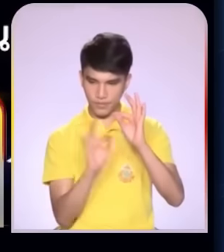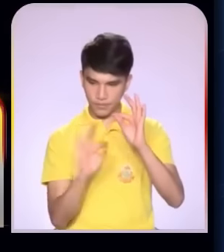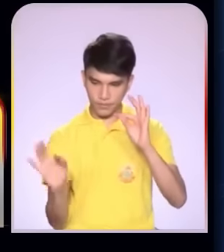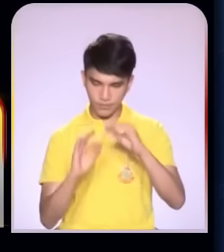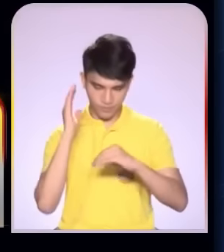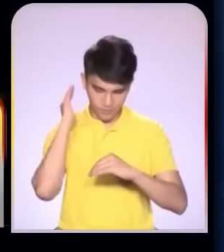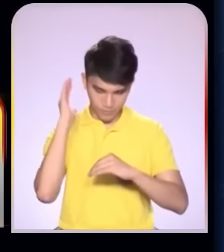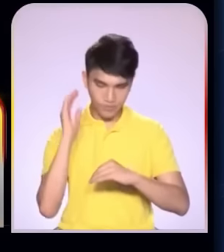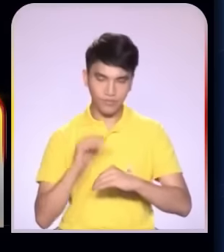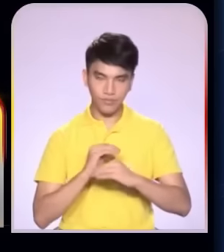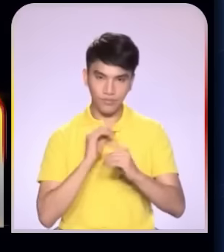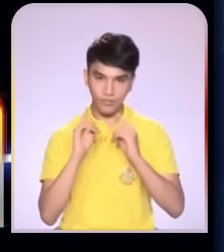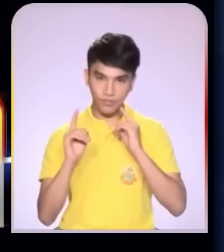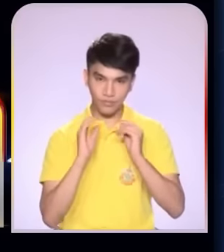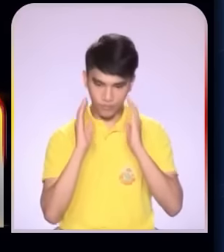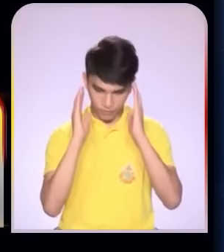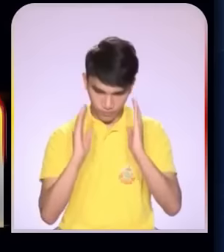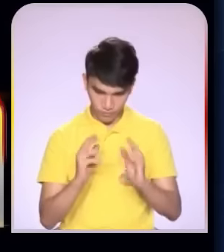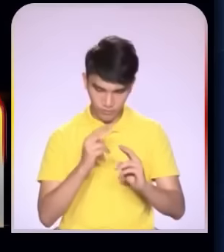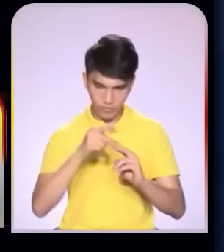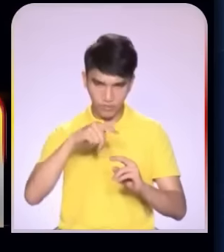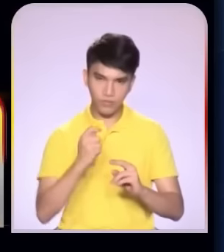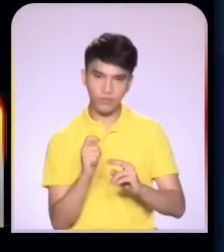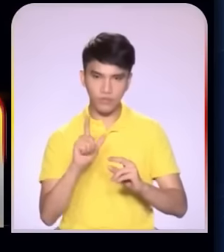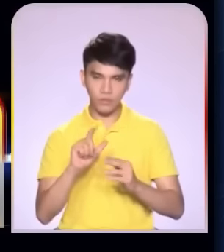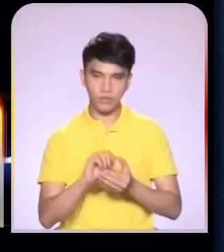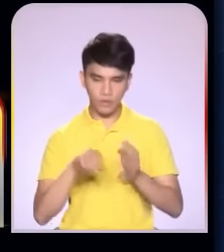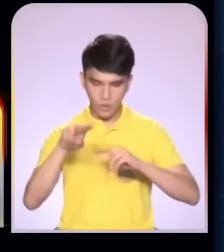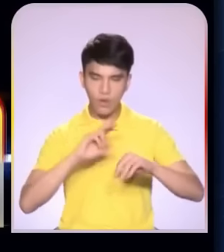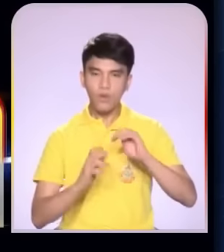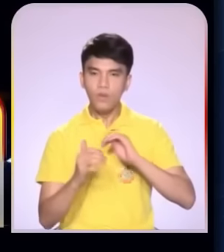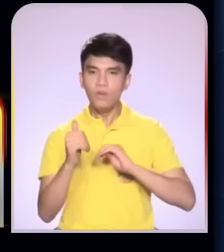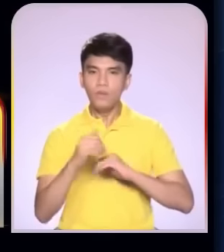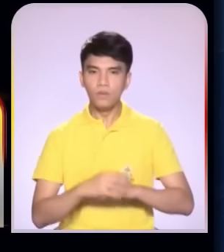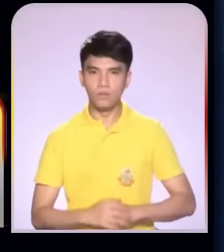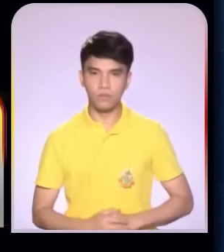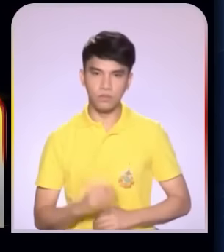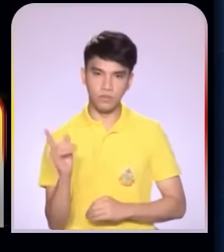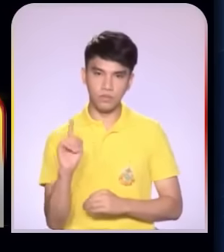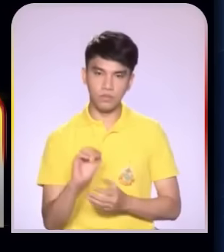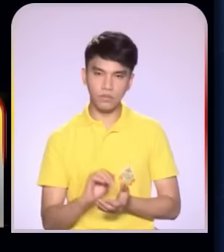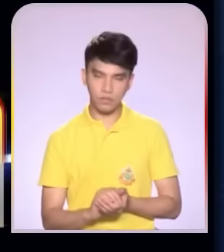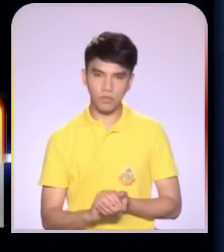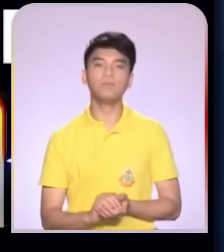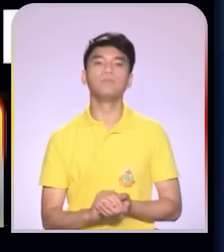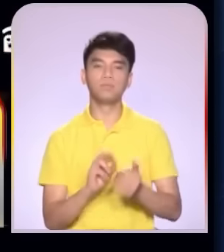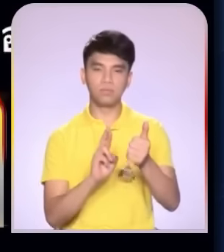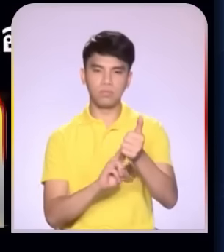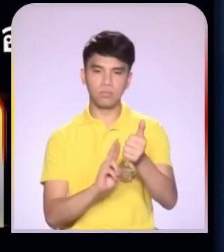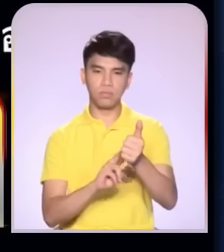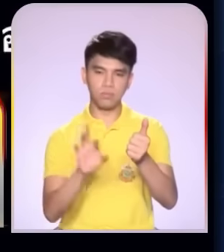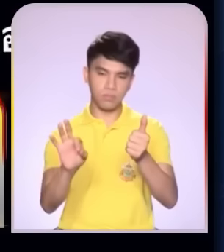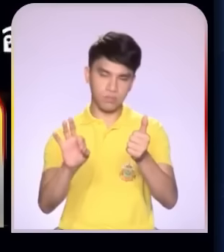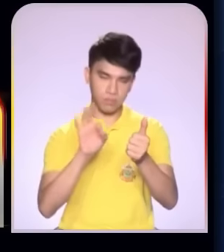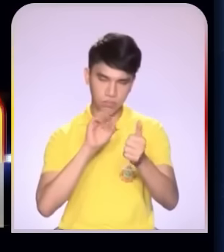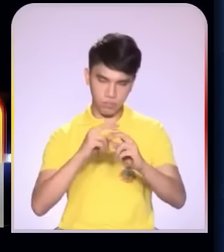ของผู้ชายคนหนึ่งคุยกับบุคคลที่ชื่อพอทำนองว่าดูแลได้พร้อมกับอ้างว่าเป็นคนเลือกรองเลขาด้วยตน